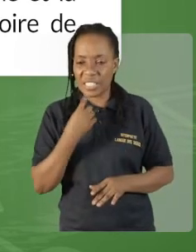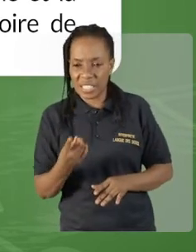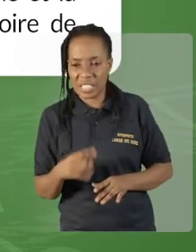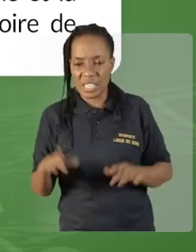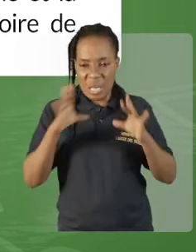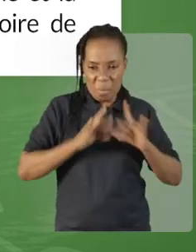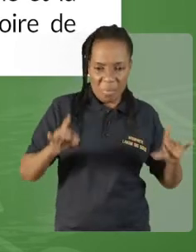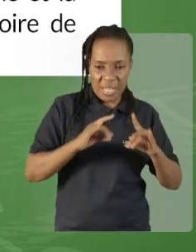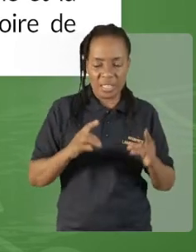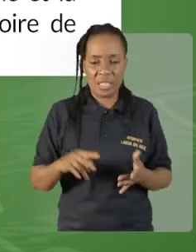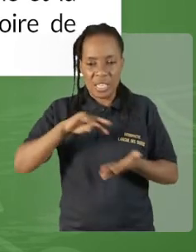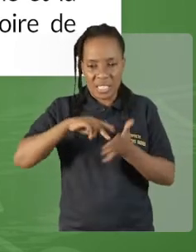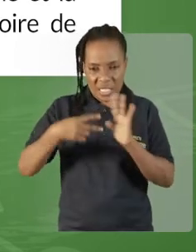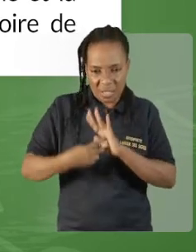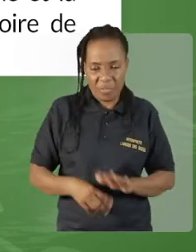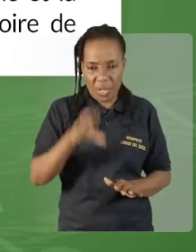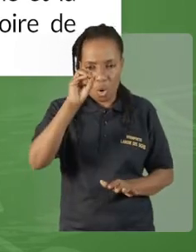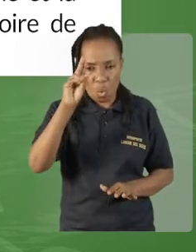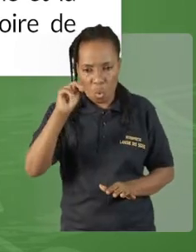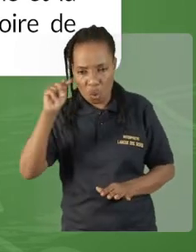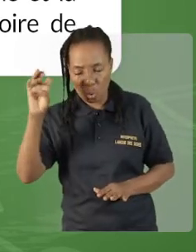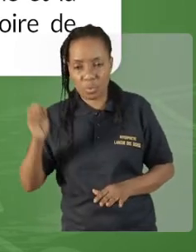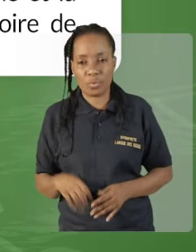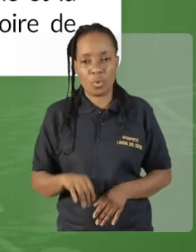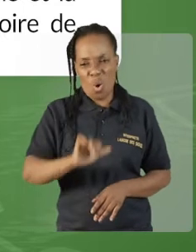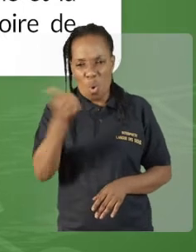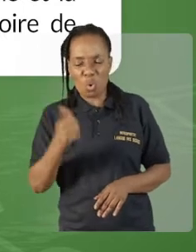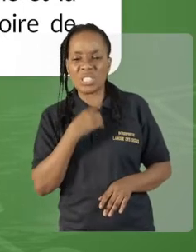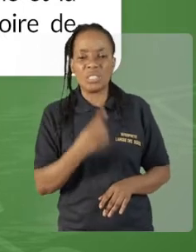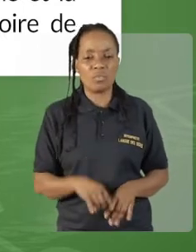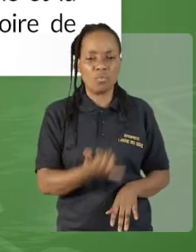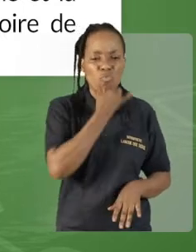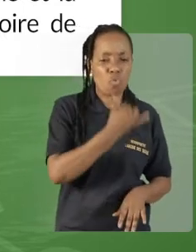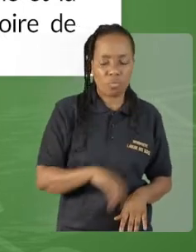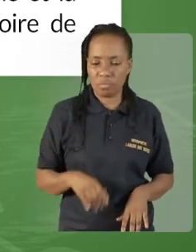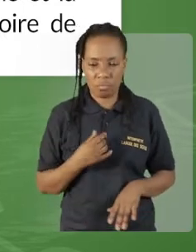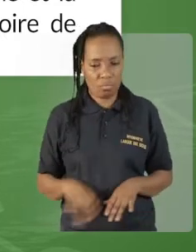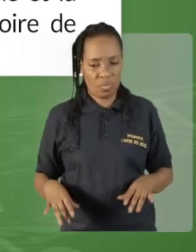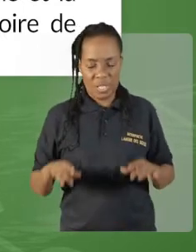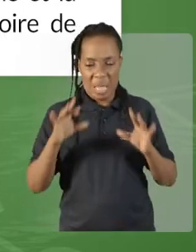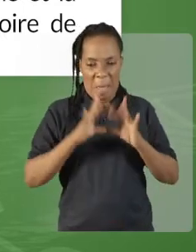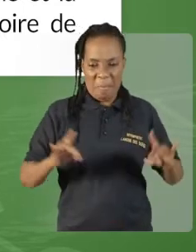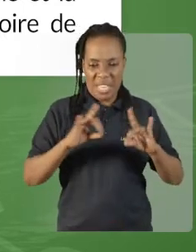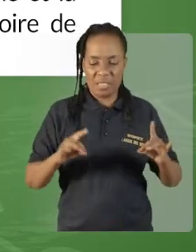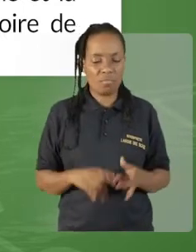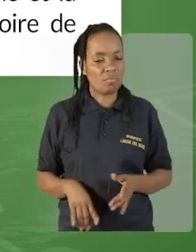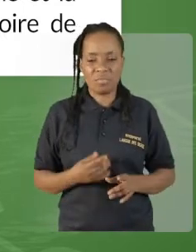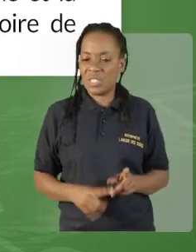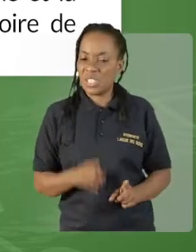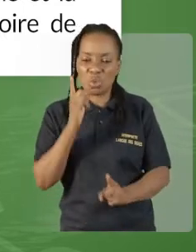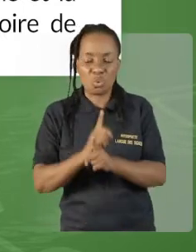Les autres réfutent cette assertion en soutenant que le mythe est un récit